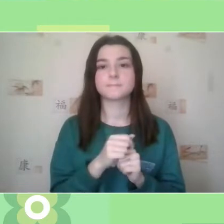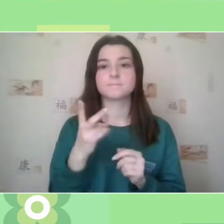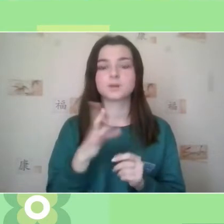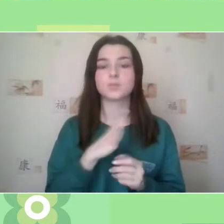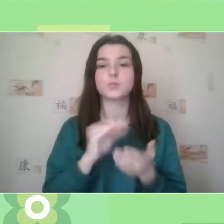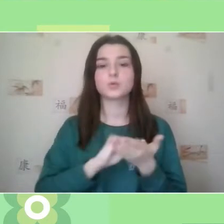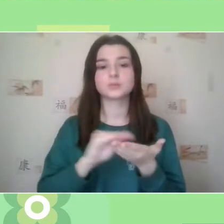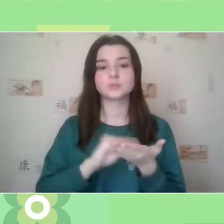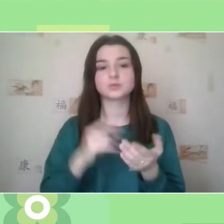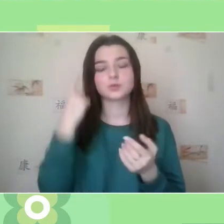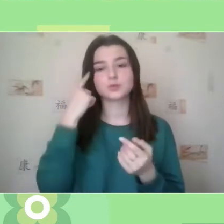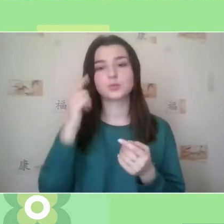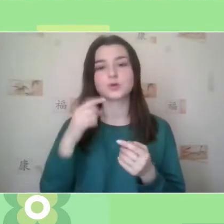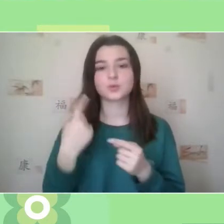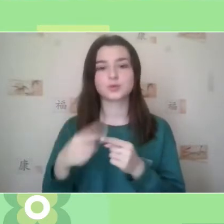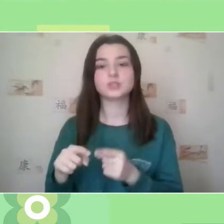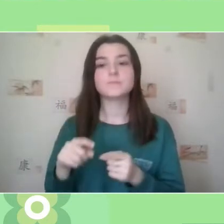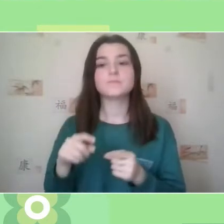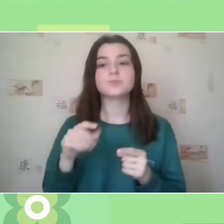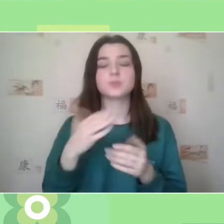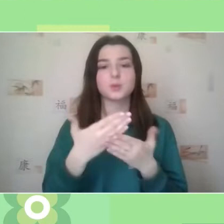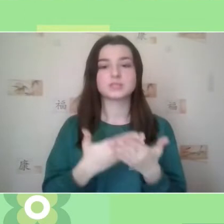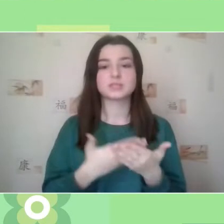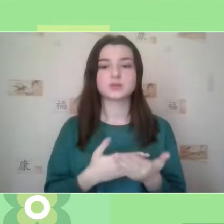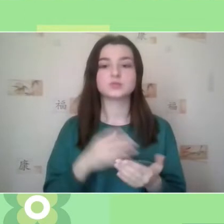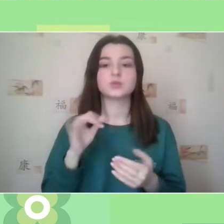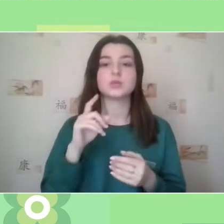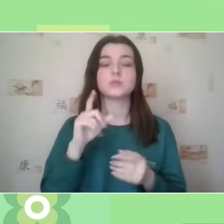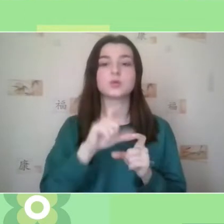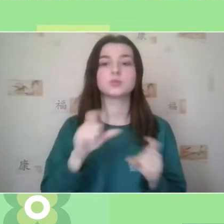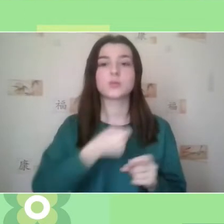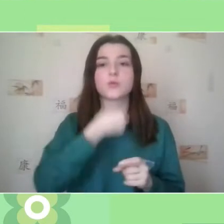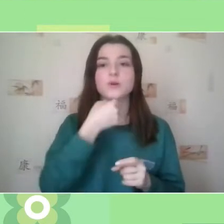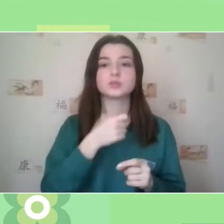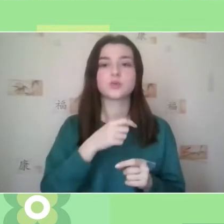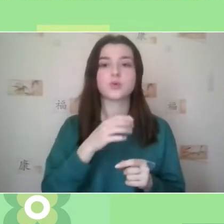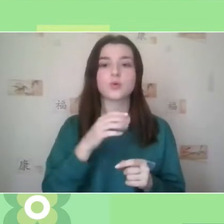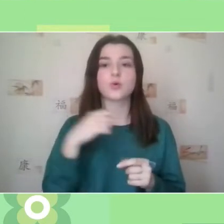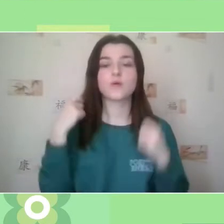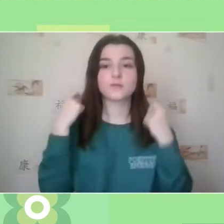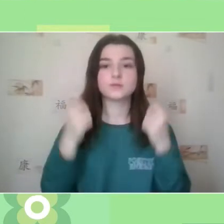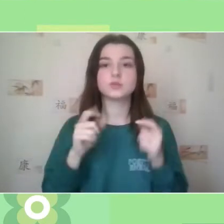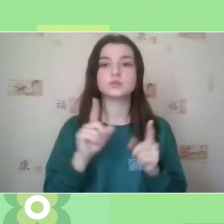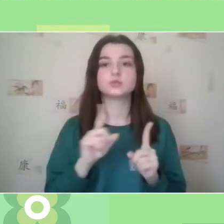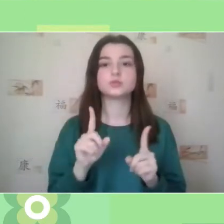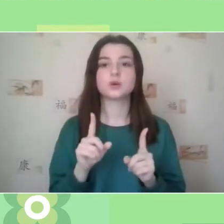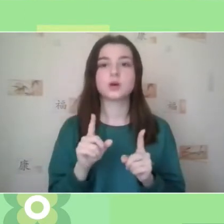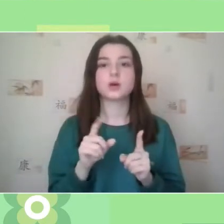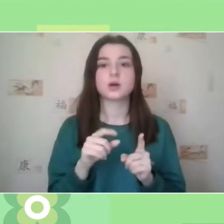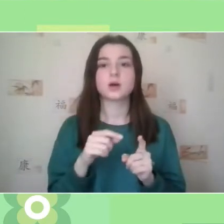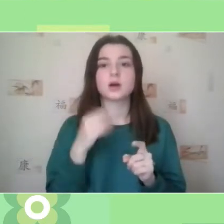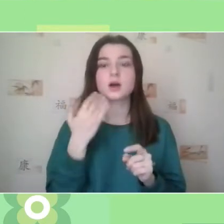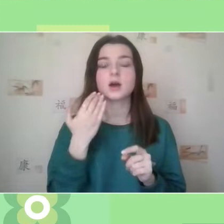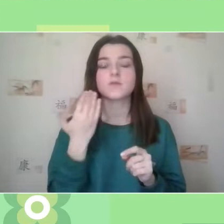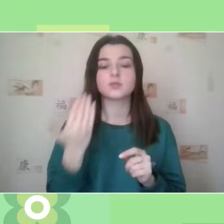теж думаю про презентацію. А про людей поважного віку, я можу сказати так, що я стикалася, я думаю, ви